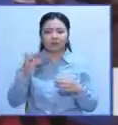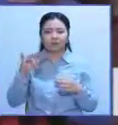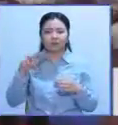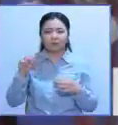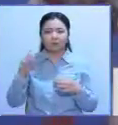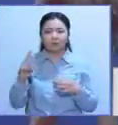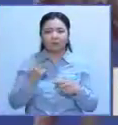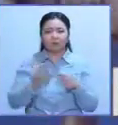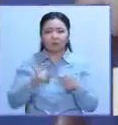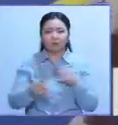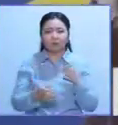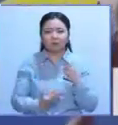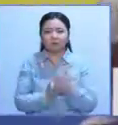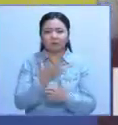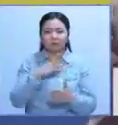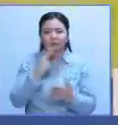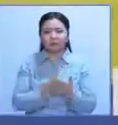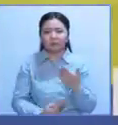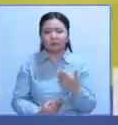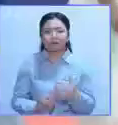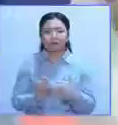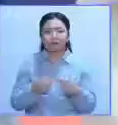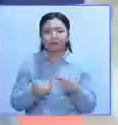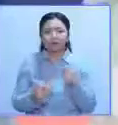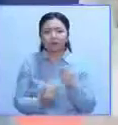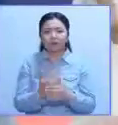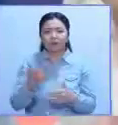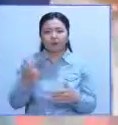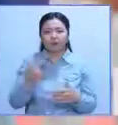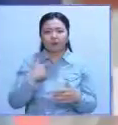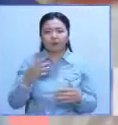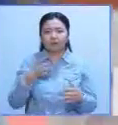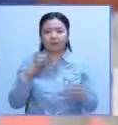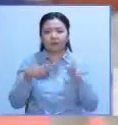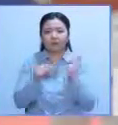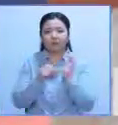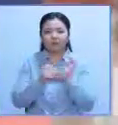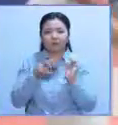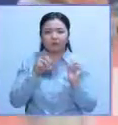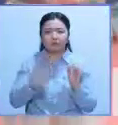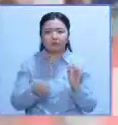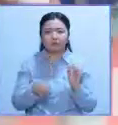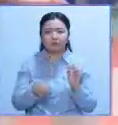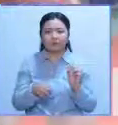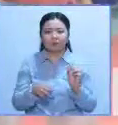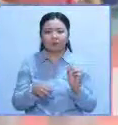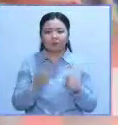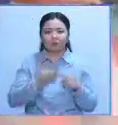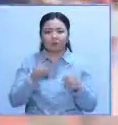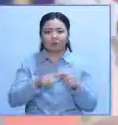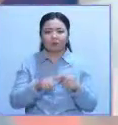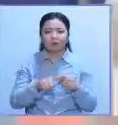мықты қарсыласын финалдық жекпе-жекте жеңді. Занимаюсь здесь уже 6 лет. Это